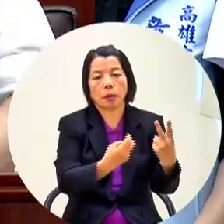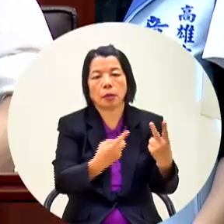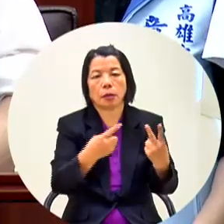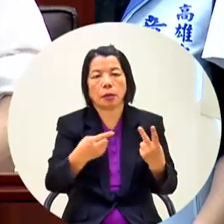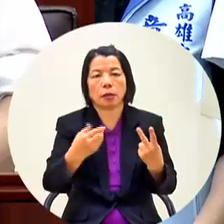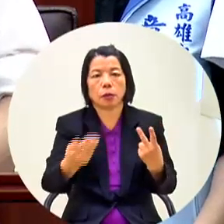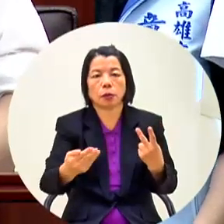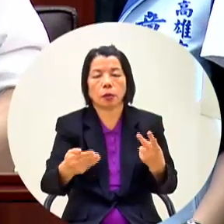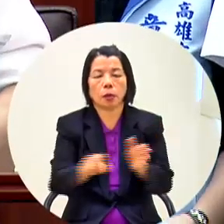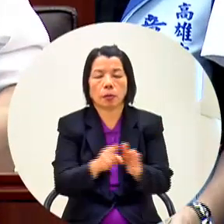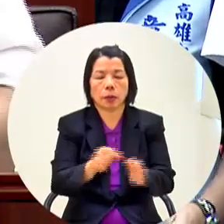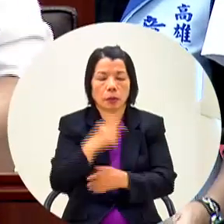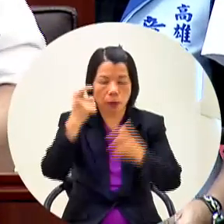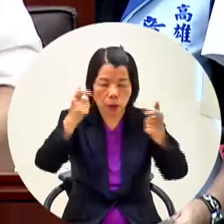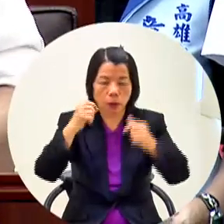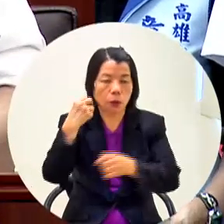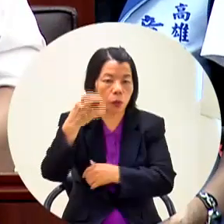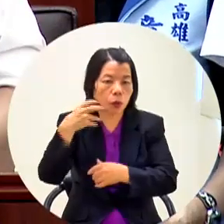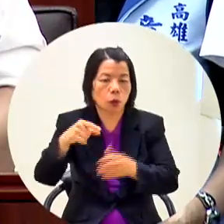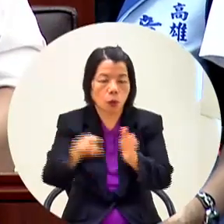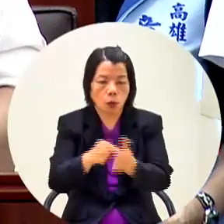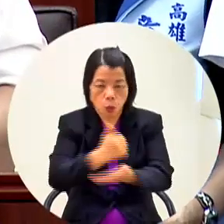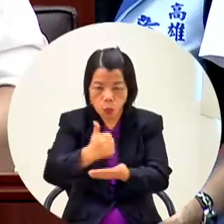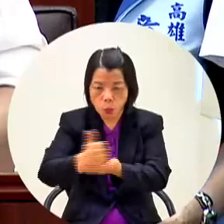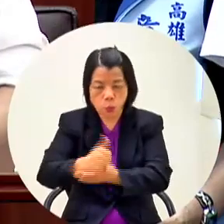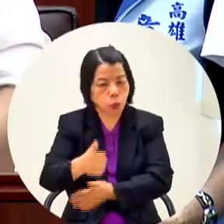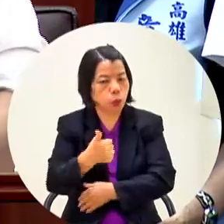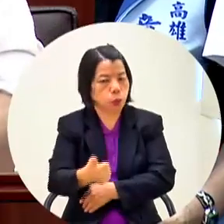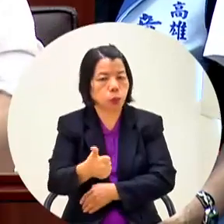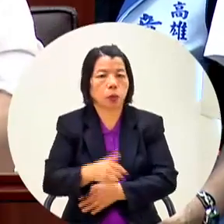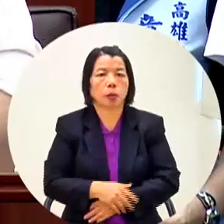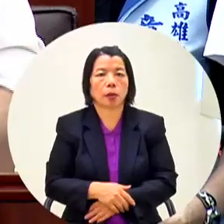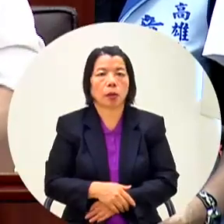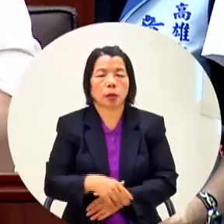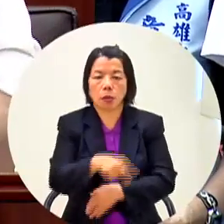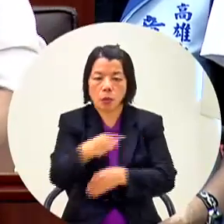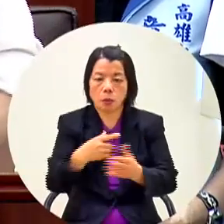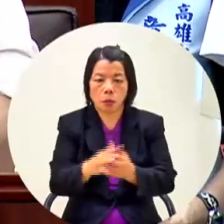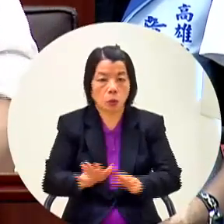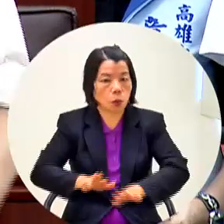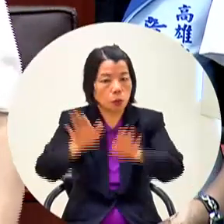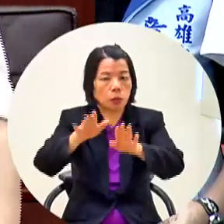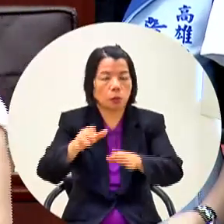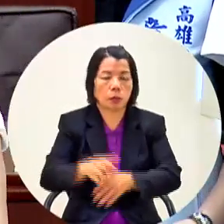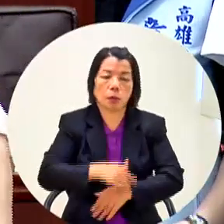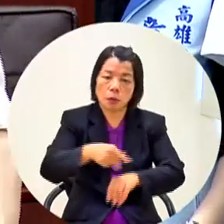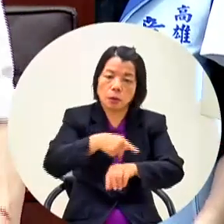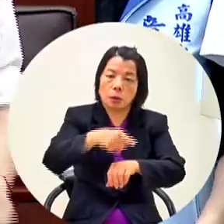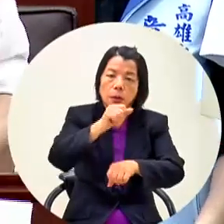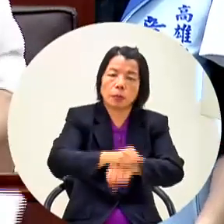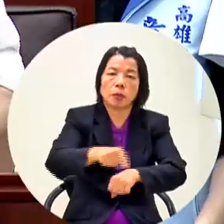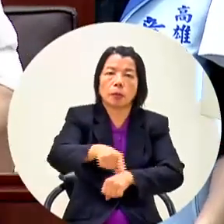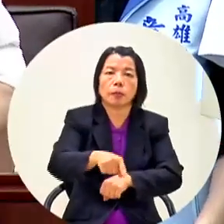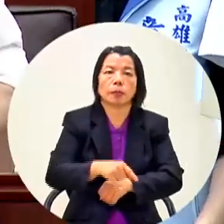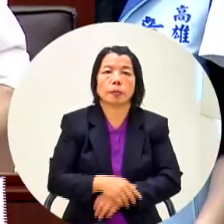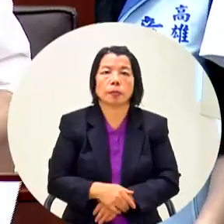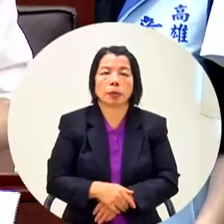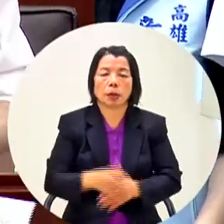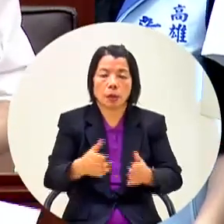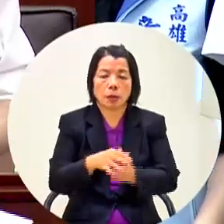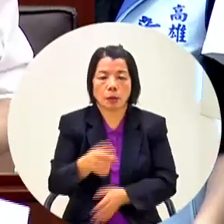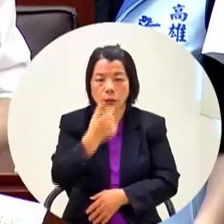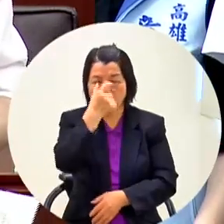高雄市的水果外销相当不错，有几个成长的数字，像以新加坡来说，我们大概莲雾就成